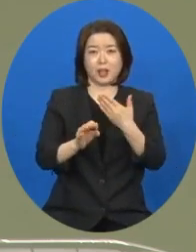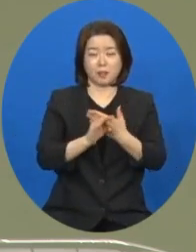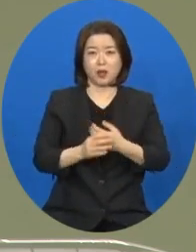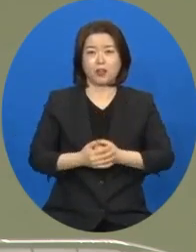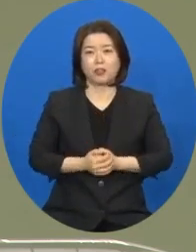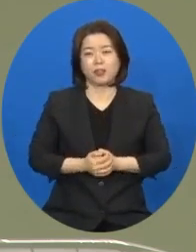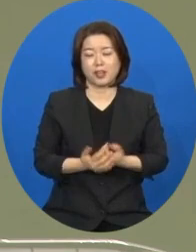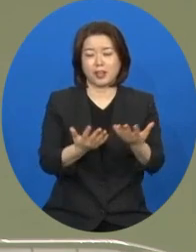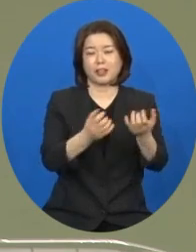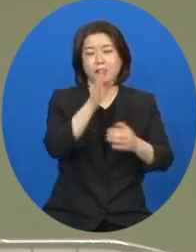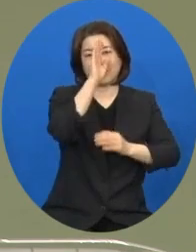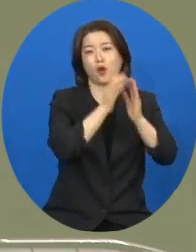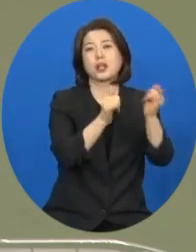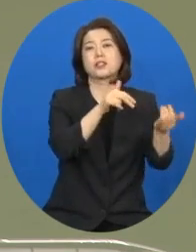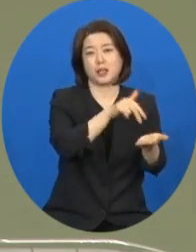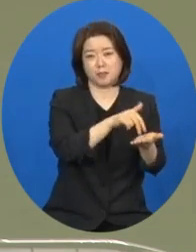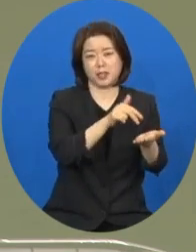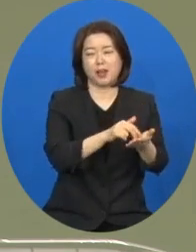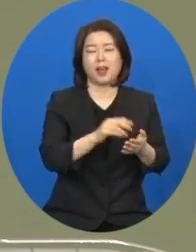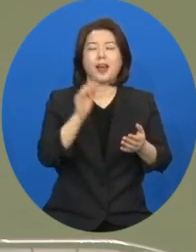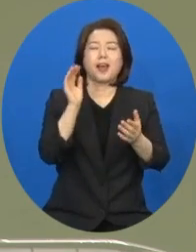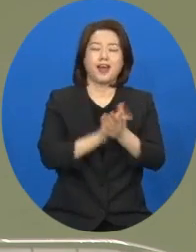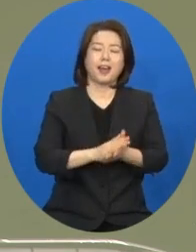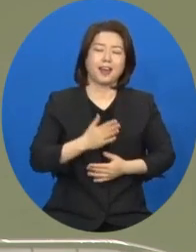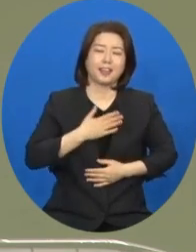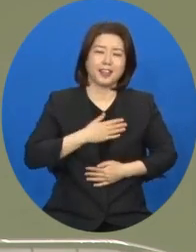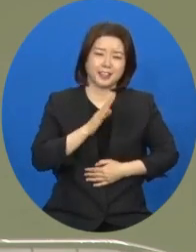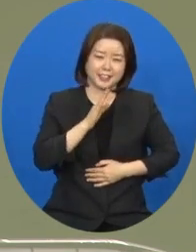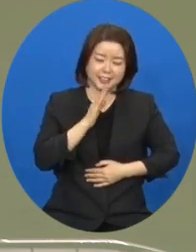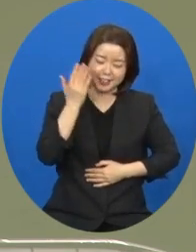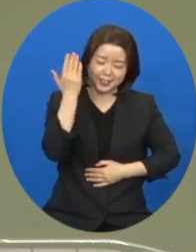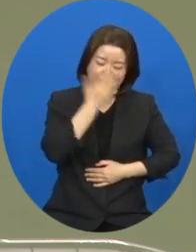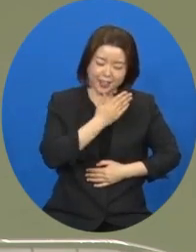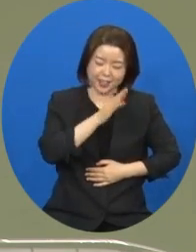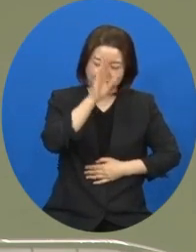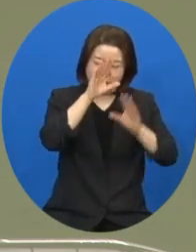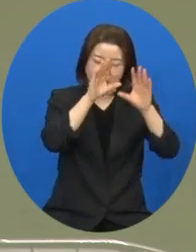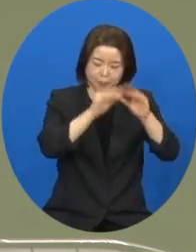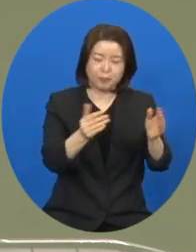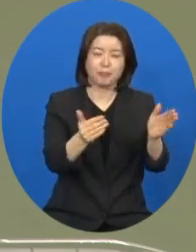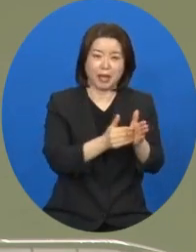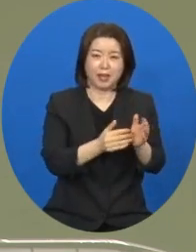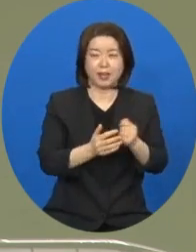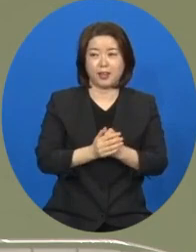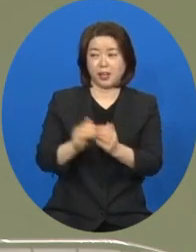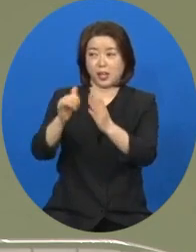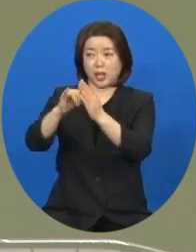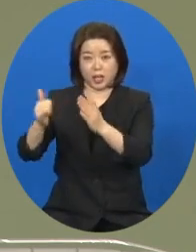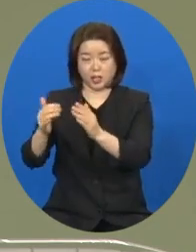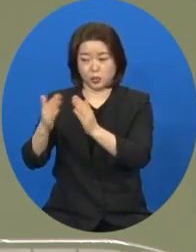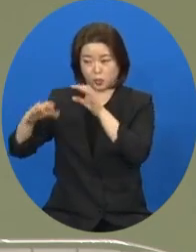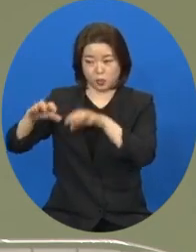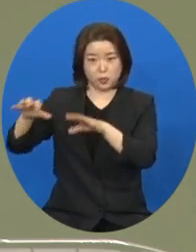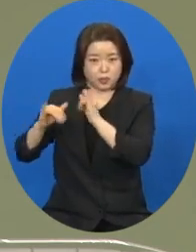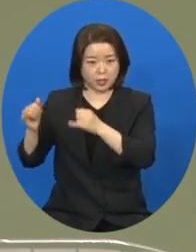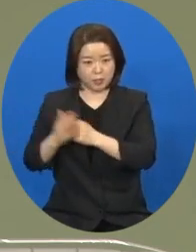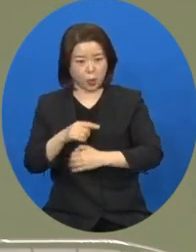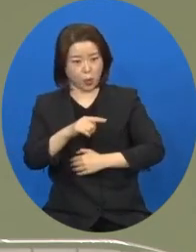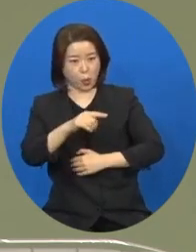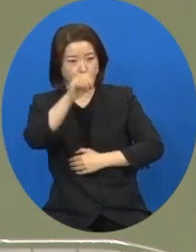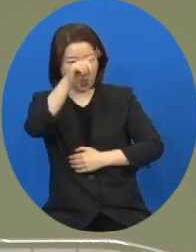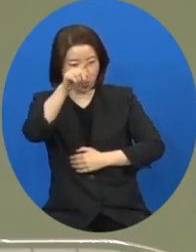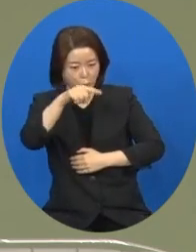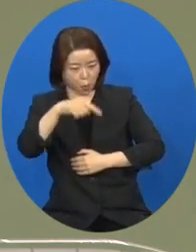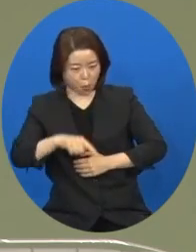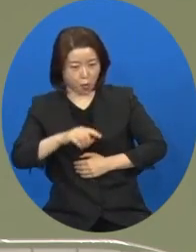나 환자 입장에서도 아 이제 내가 진짜 고침 받았구나 가족이나 이웃들도 그런 규례를